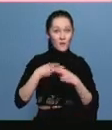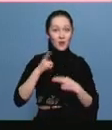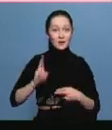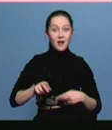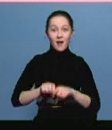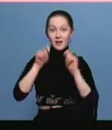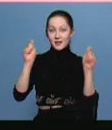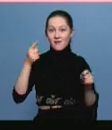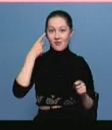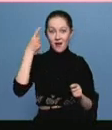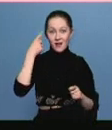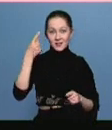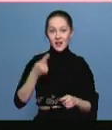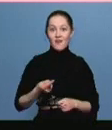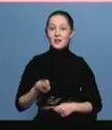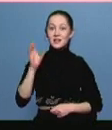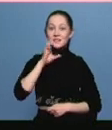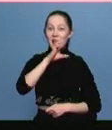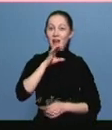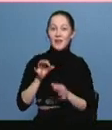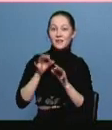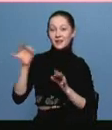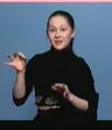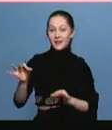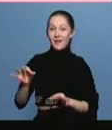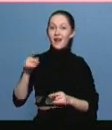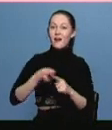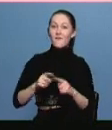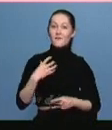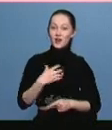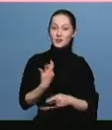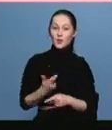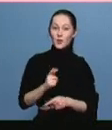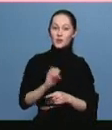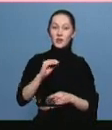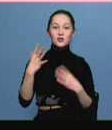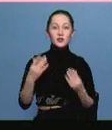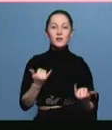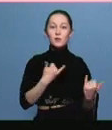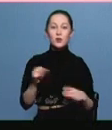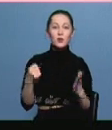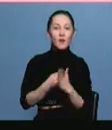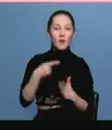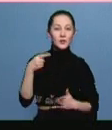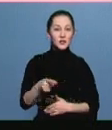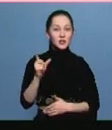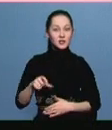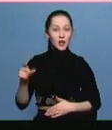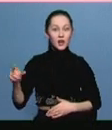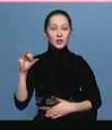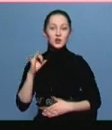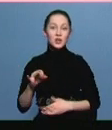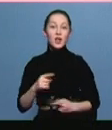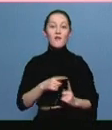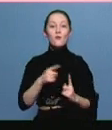в Глазове. Объект для северной столицы Удмуртии один из ключевых. Ежедневно он обслуживает до 1000 пассажиров. В ходе рабочей